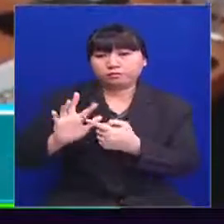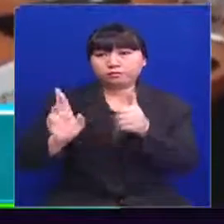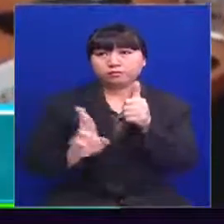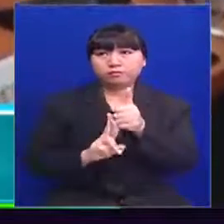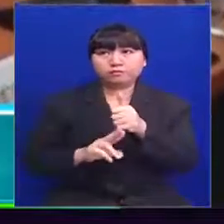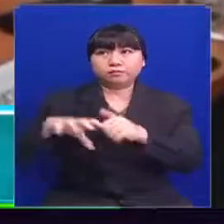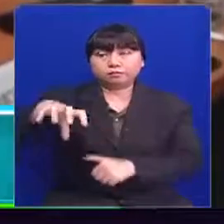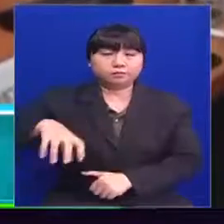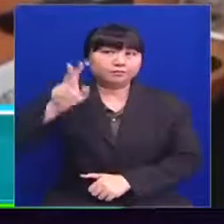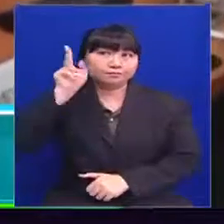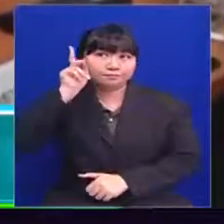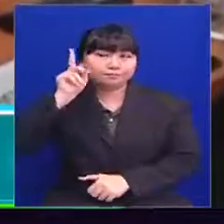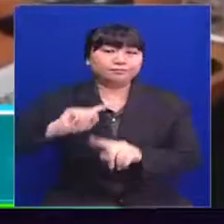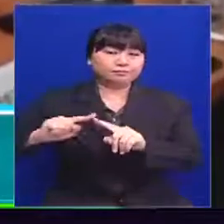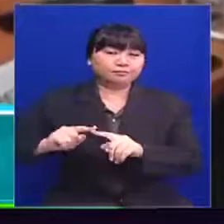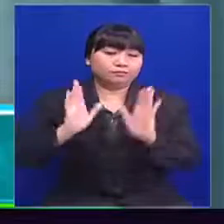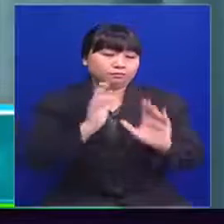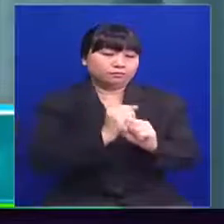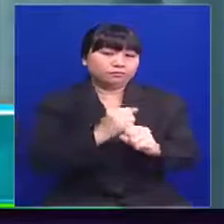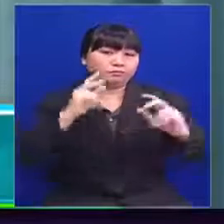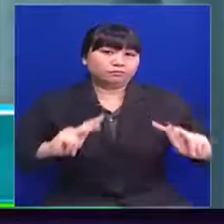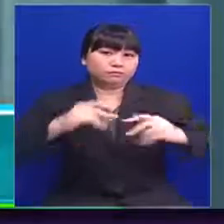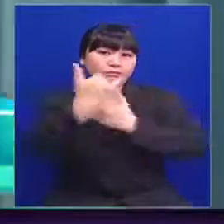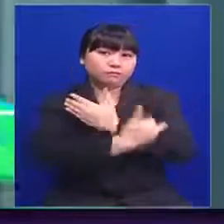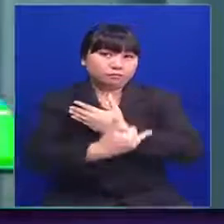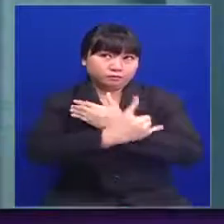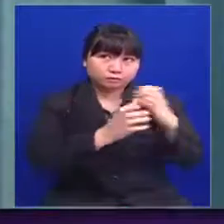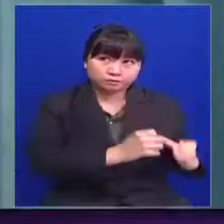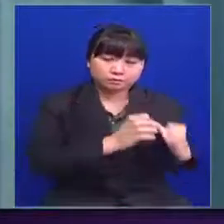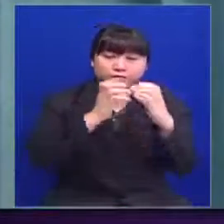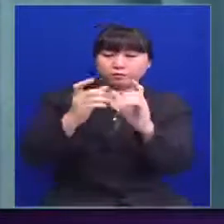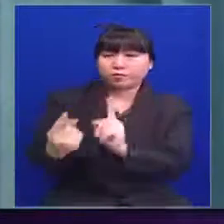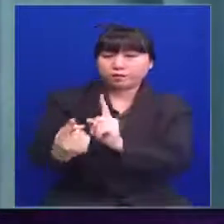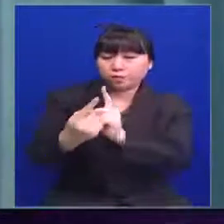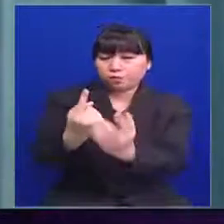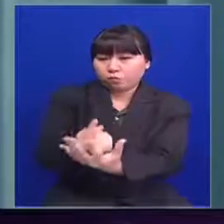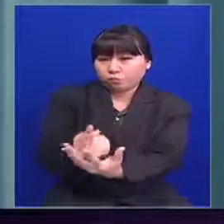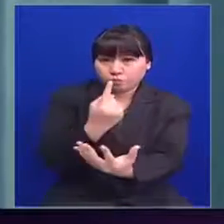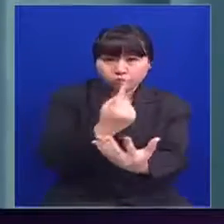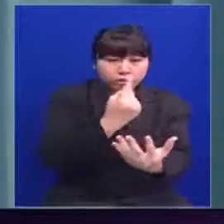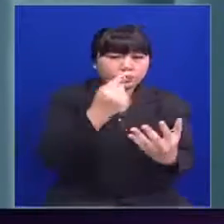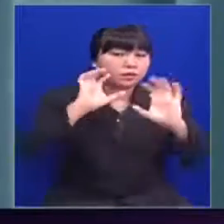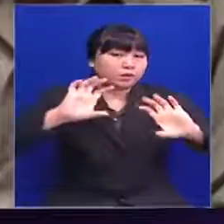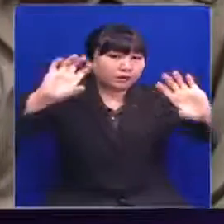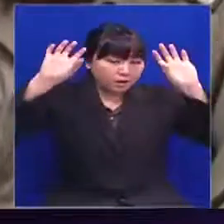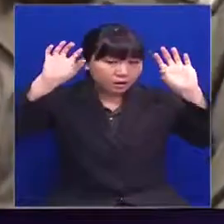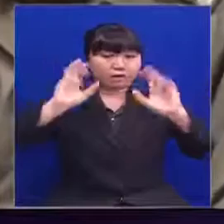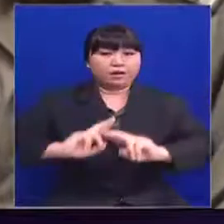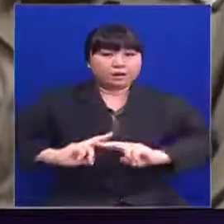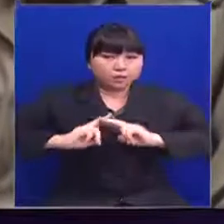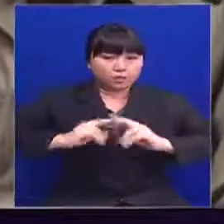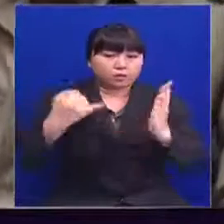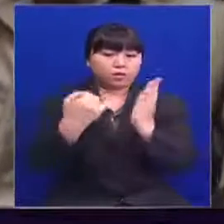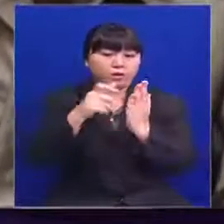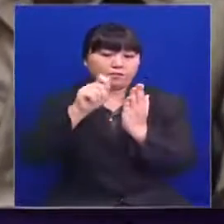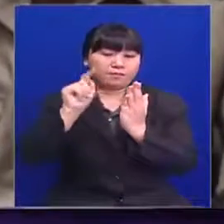มสารนิเทศนำเจ้าหน้าที่กระทรวงการต่างประเทศเดินทางไปพบปะกับผู้แทนส่วนราชการและภาคเอกชนที่จังหวัดอำนาจเจริญ